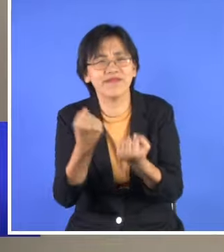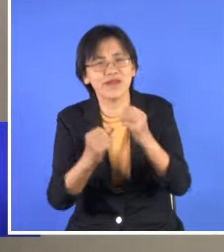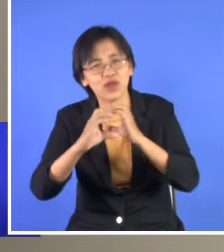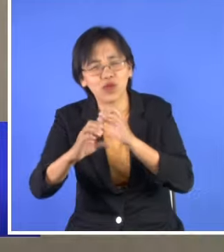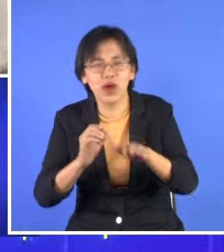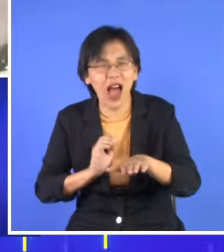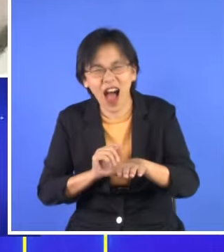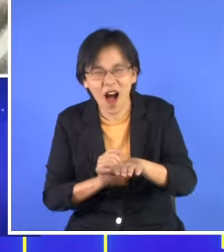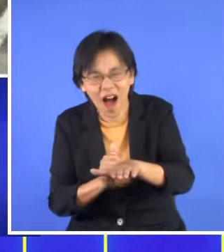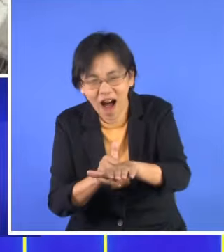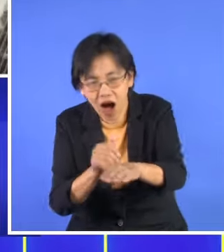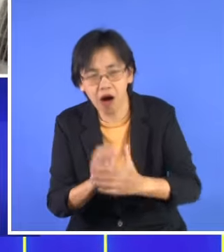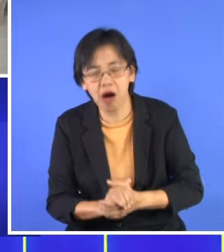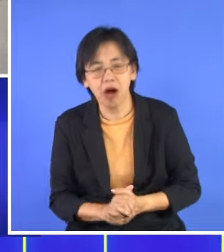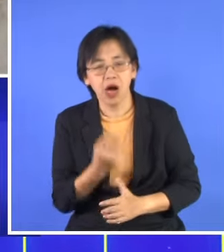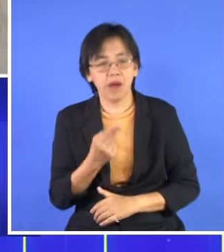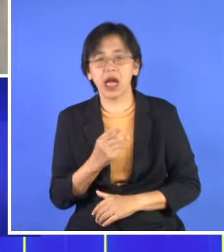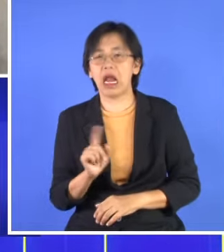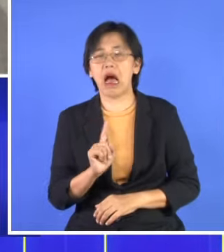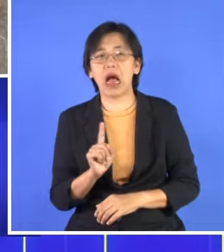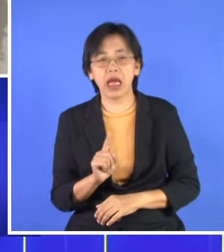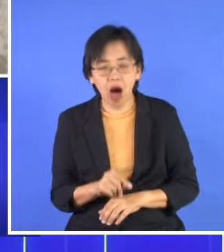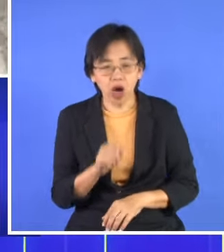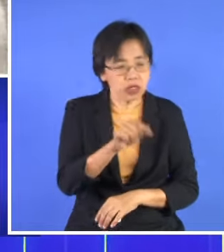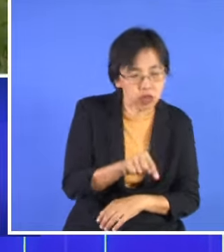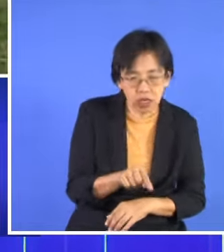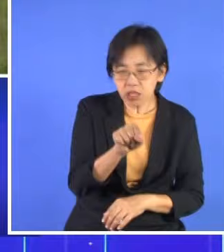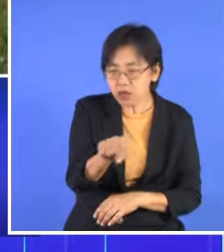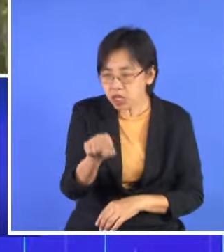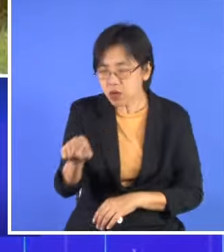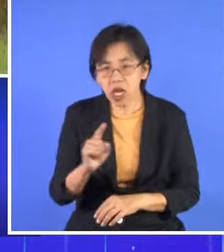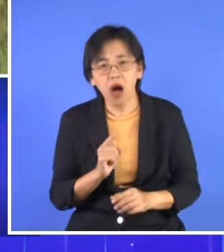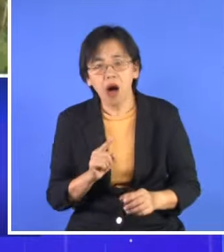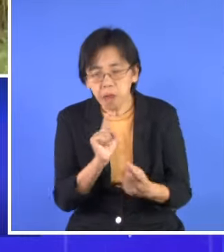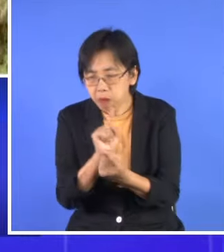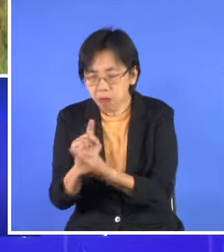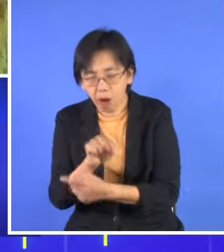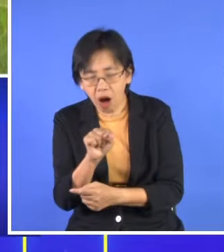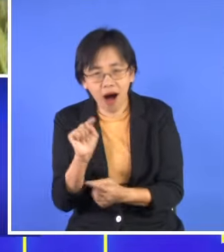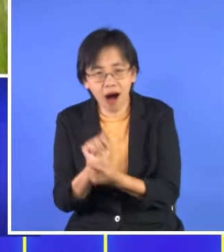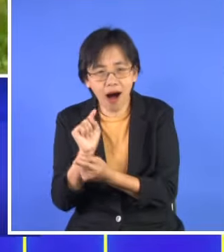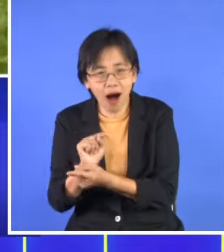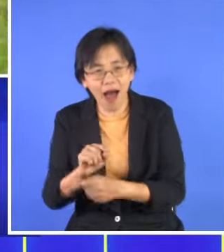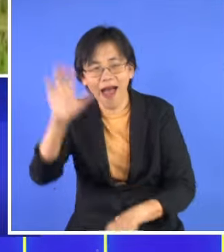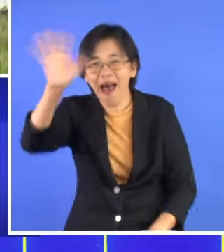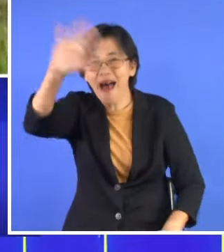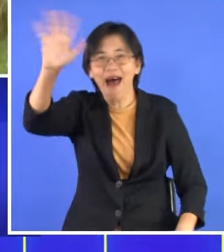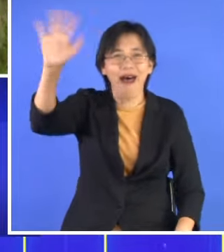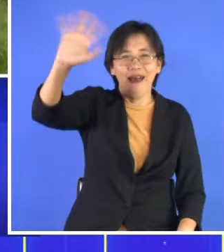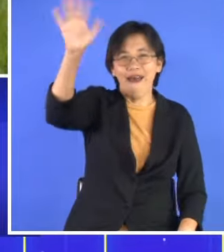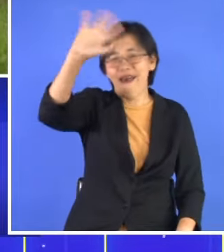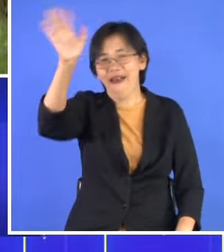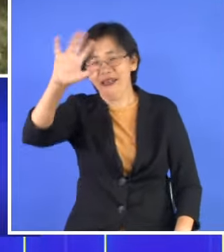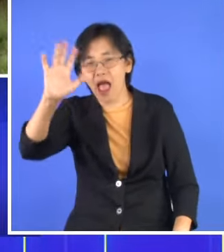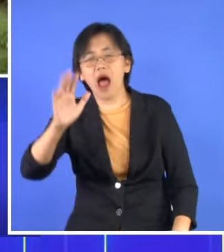ครับ แล้วโผล่มาอีกทีอ้าวอยู่มุมนี้ก็เจออ้าววิ่งตามไปอีกทีอยู่มุมนี้ก็เจอแล้วเขาก็จะกวักมืออย่างเงี้ย